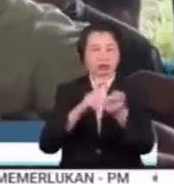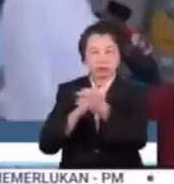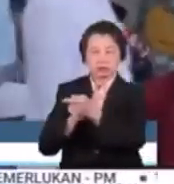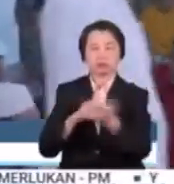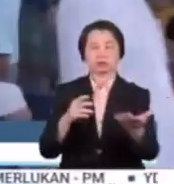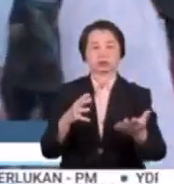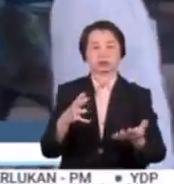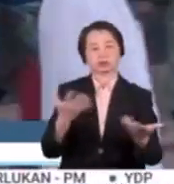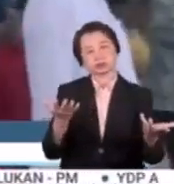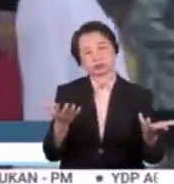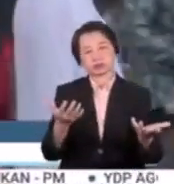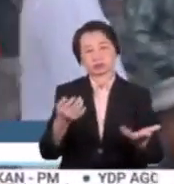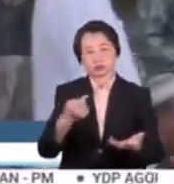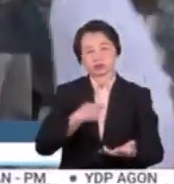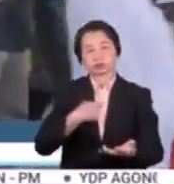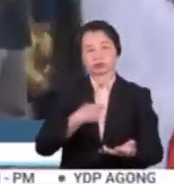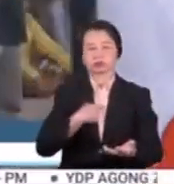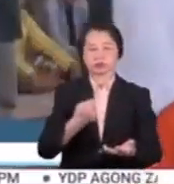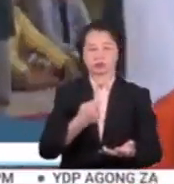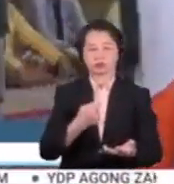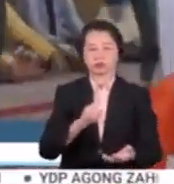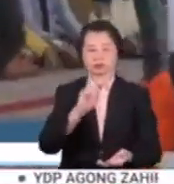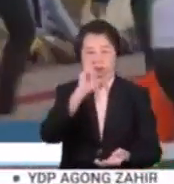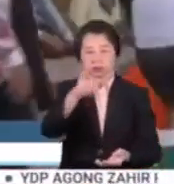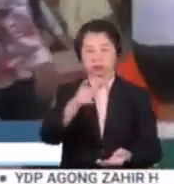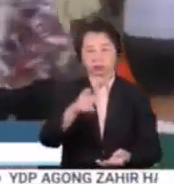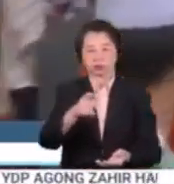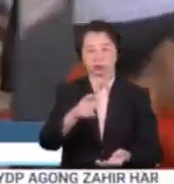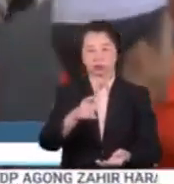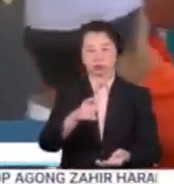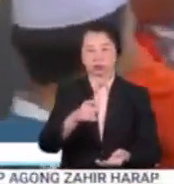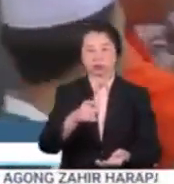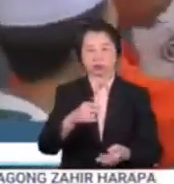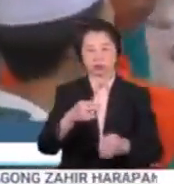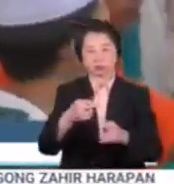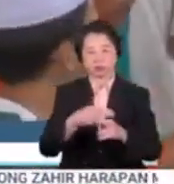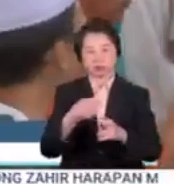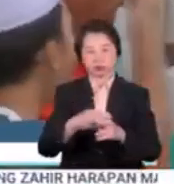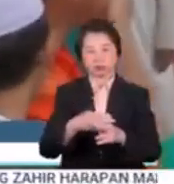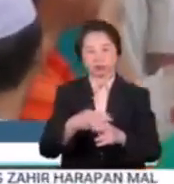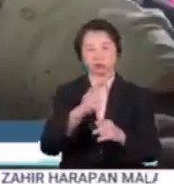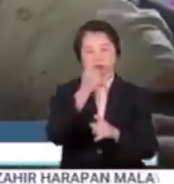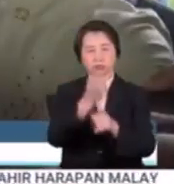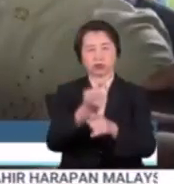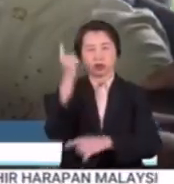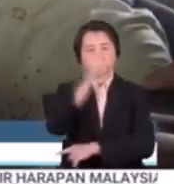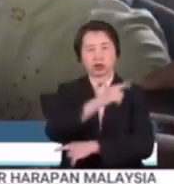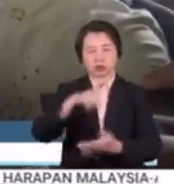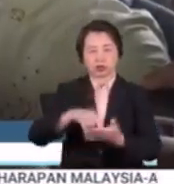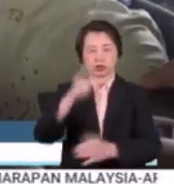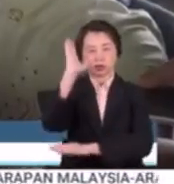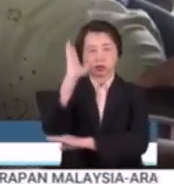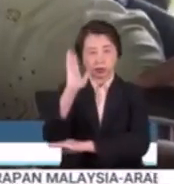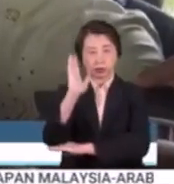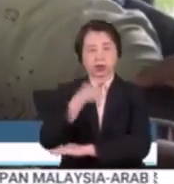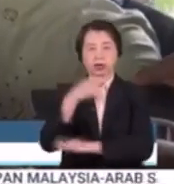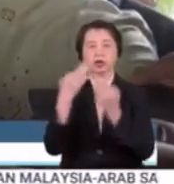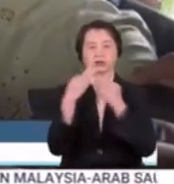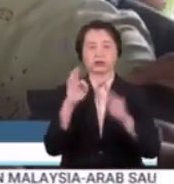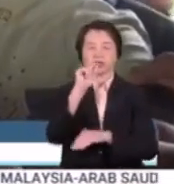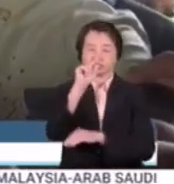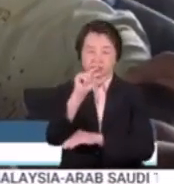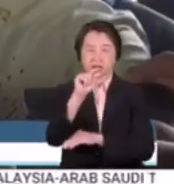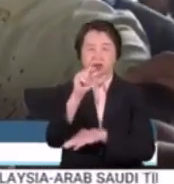itu saya sebenarnya bagi mata yang singkat kerana kebetulan hari ini, tengah hari ini free sikit ada